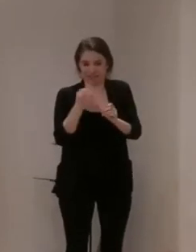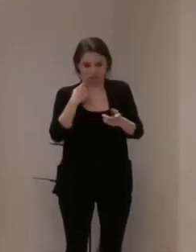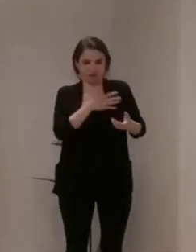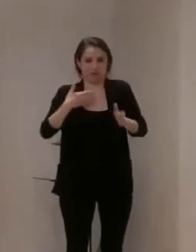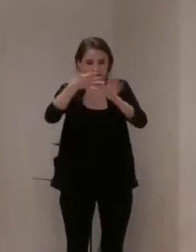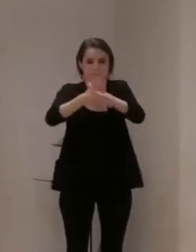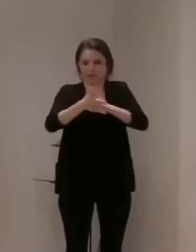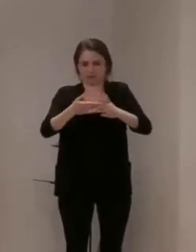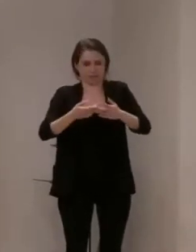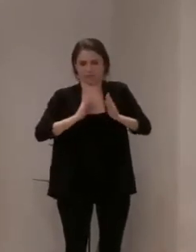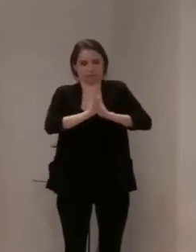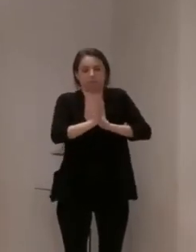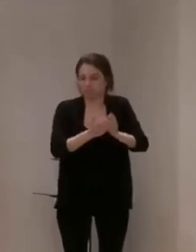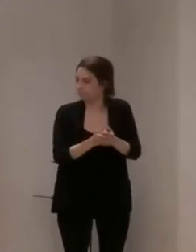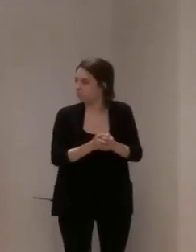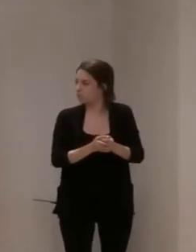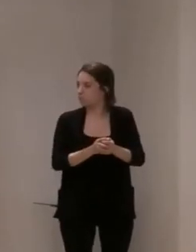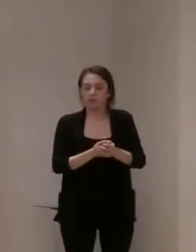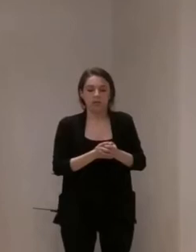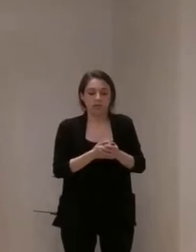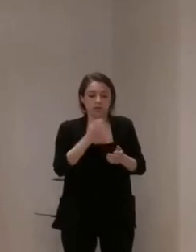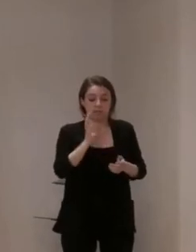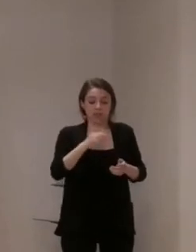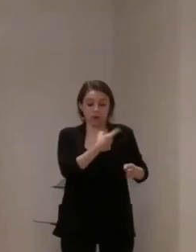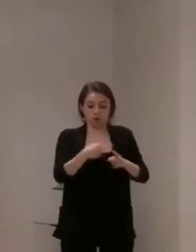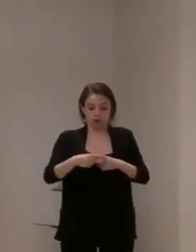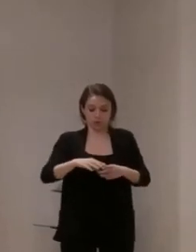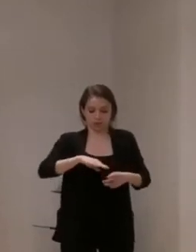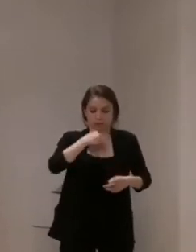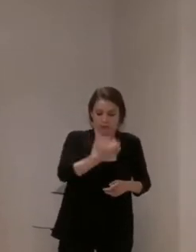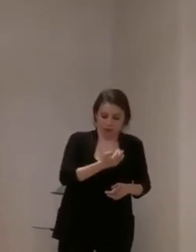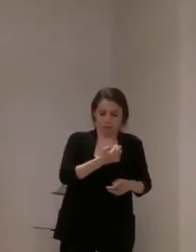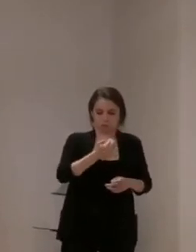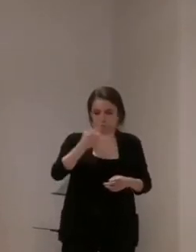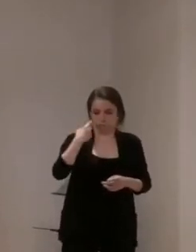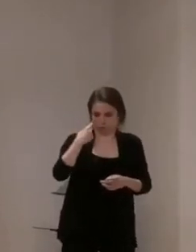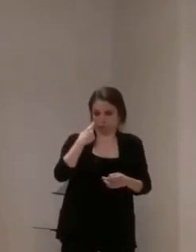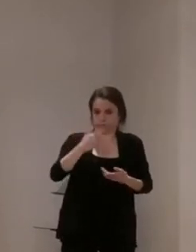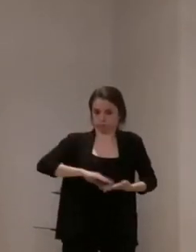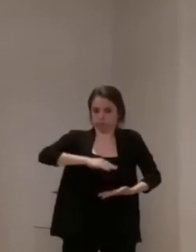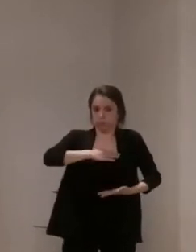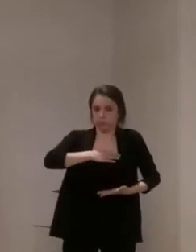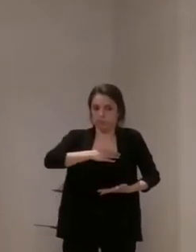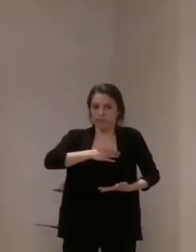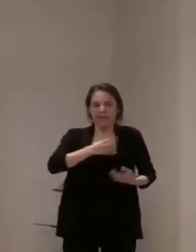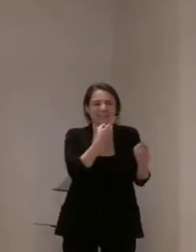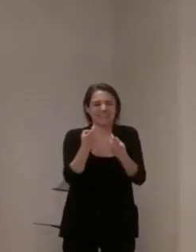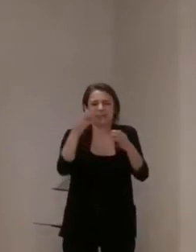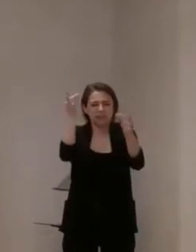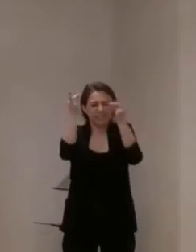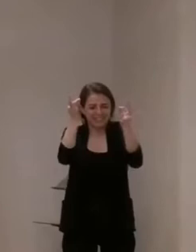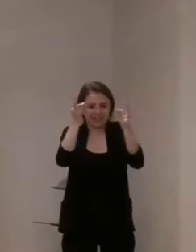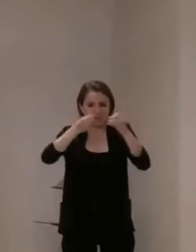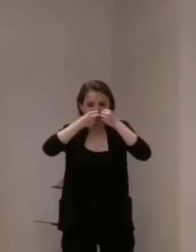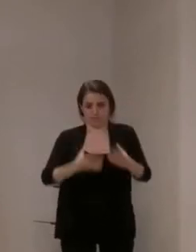veure, quan sabem les coses o quan coneixem les coses, és important saber tots els detalls d'aquestes